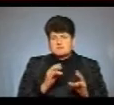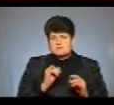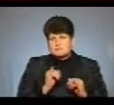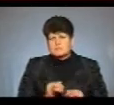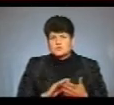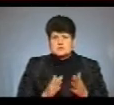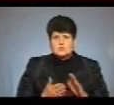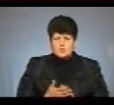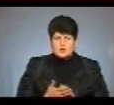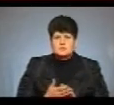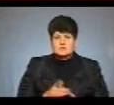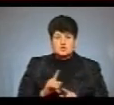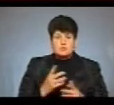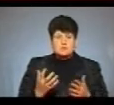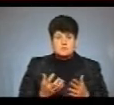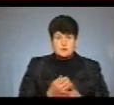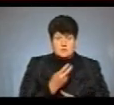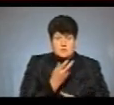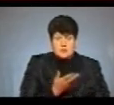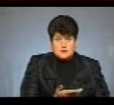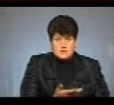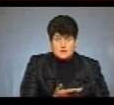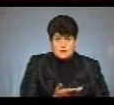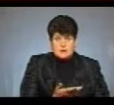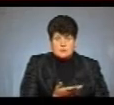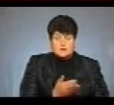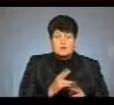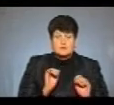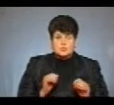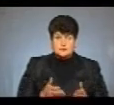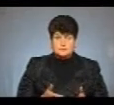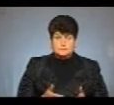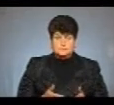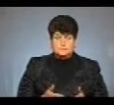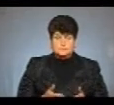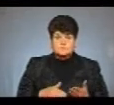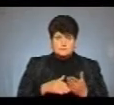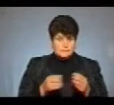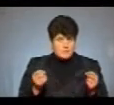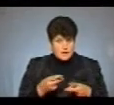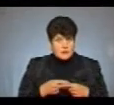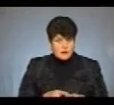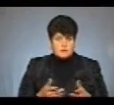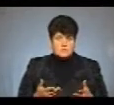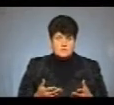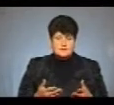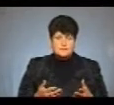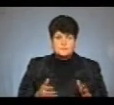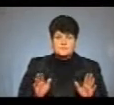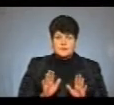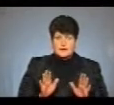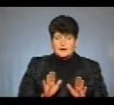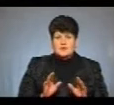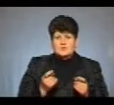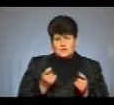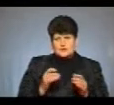ситуації, можливо, навіть, щоб виявити ці бомби, можливо, швидше можна? за допомогою спеціальної техніки. Напевно, що це трошки